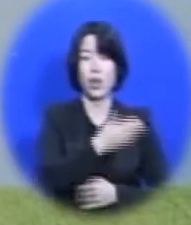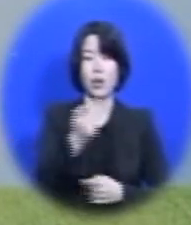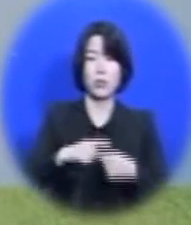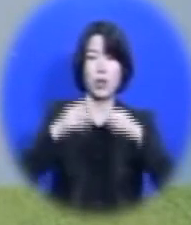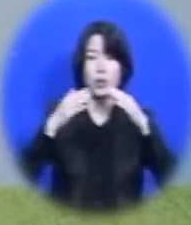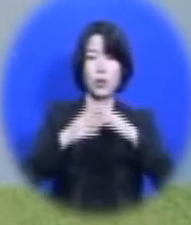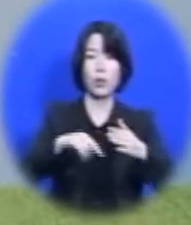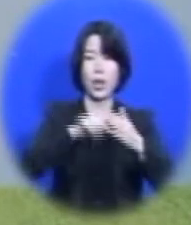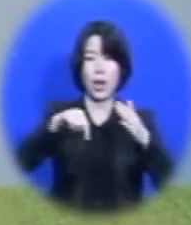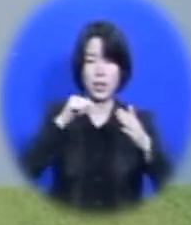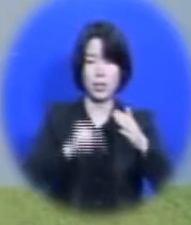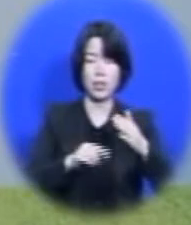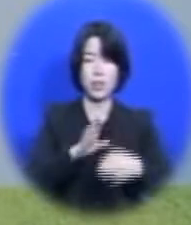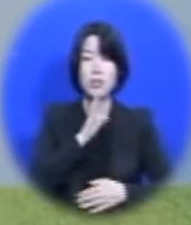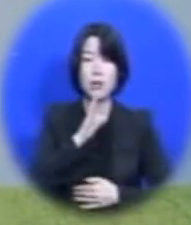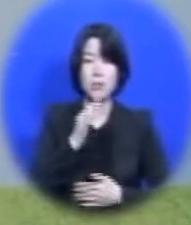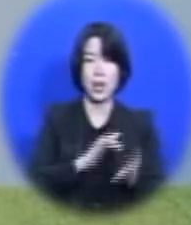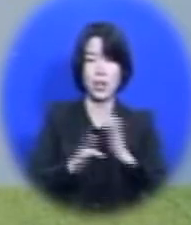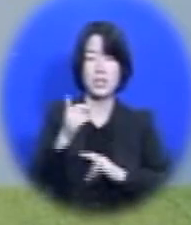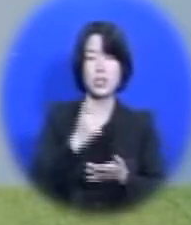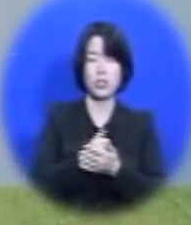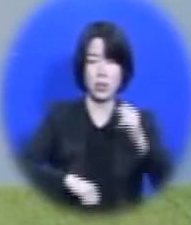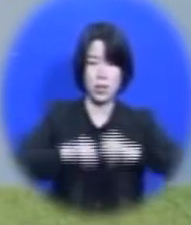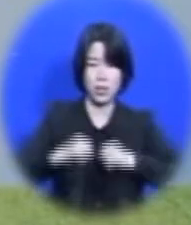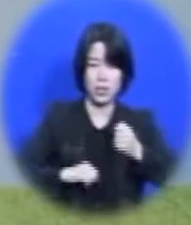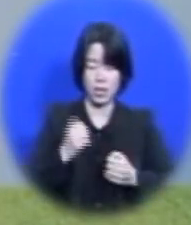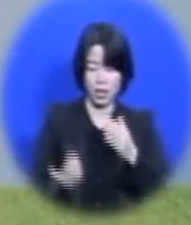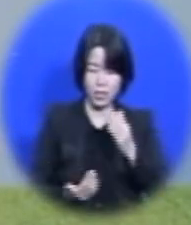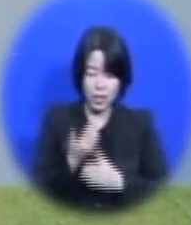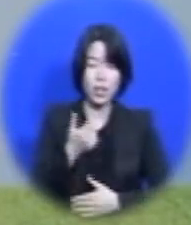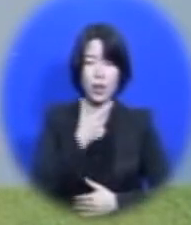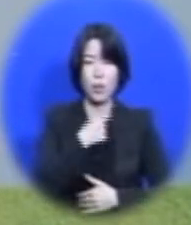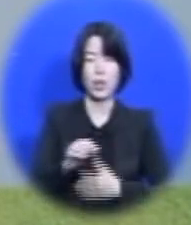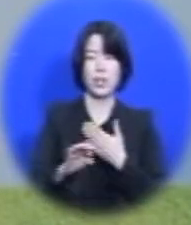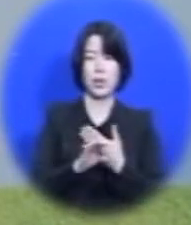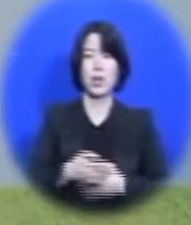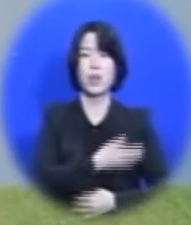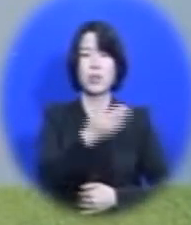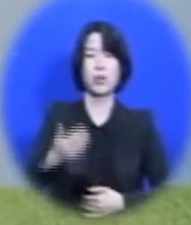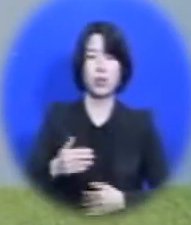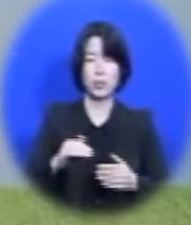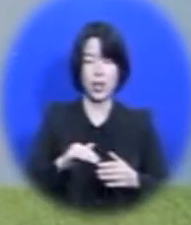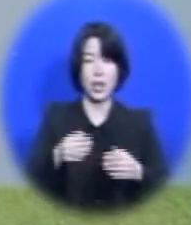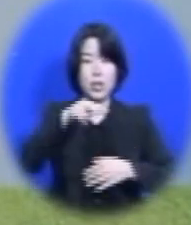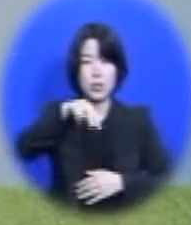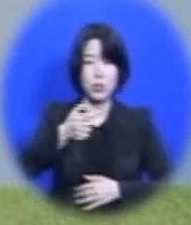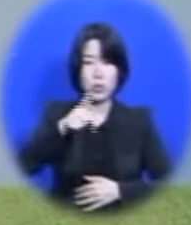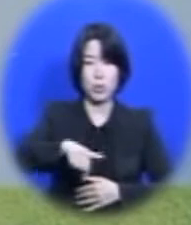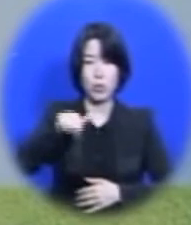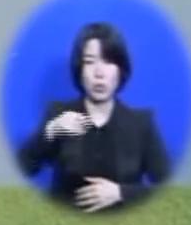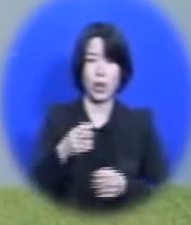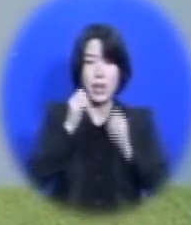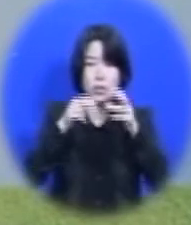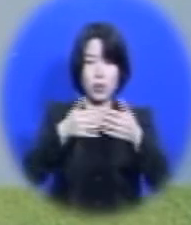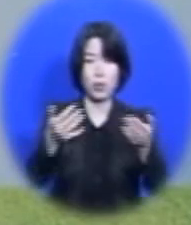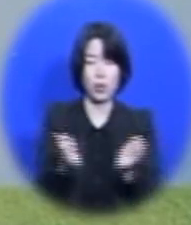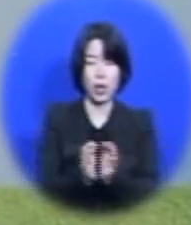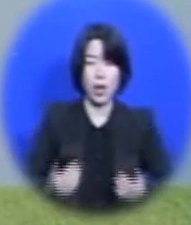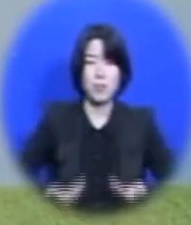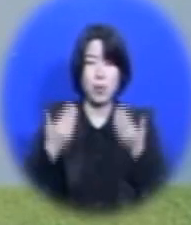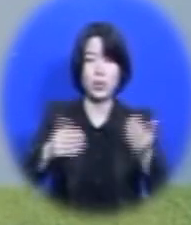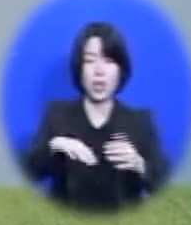안에서 정말 예수님의 역사가 일어나기를 원한다면, 여러분의 속회나 선교회나 여러분이 봉사하고